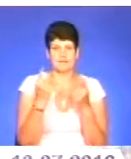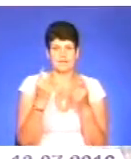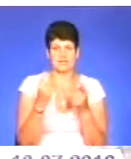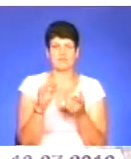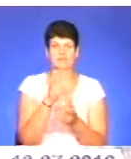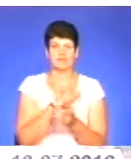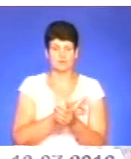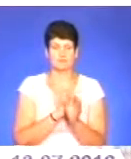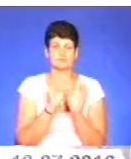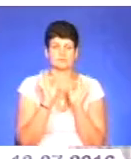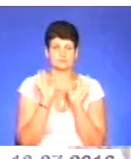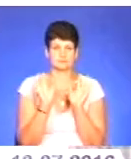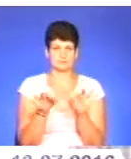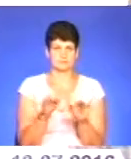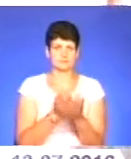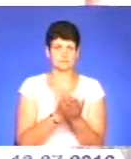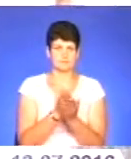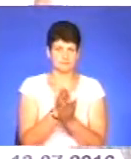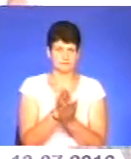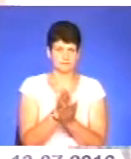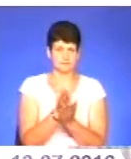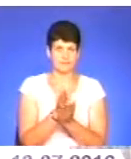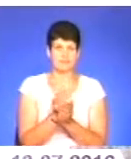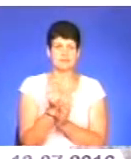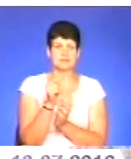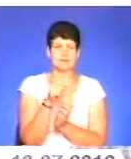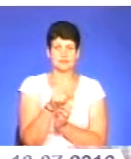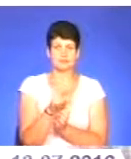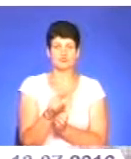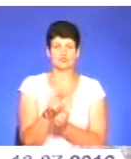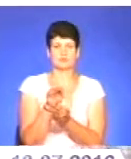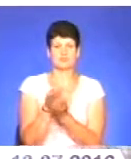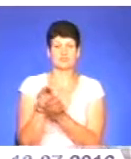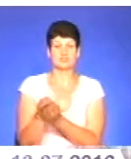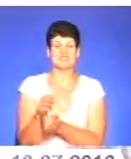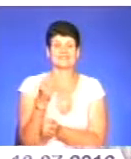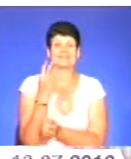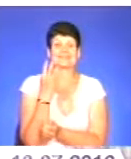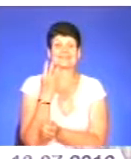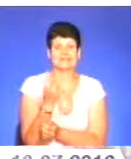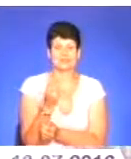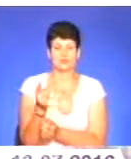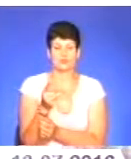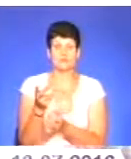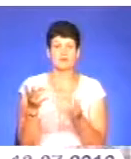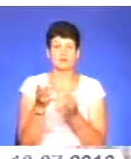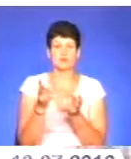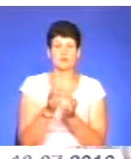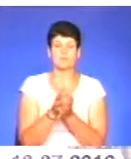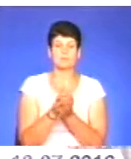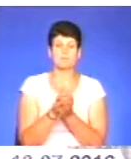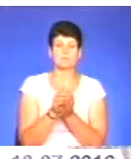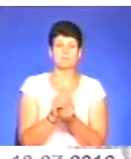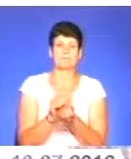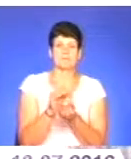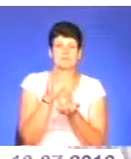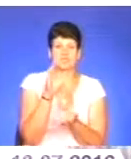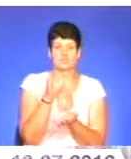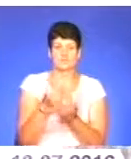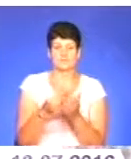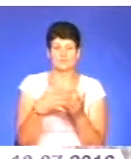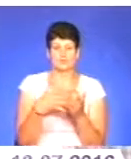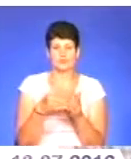я можу сказати, що да, зачистка від старих дерев там проводиться регулярно. Тобто, я думаю,